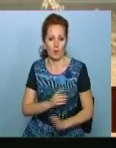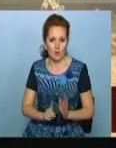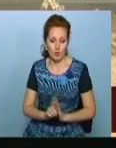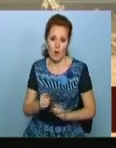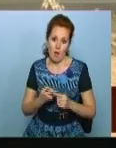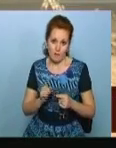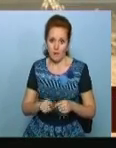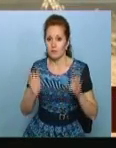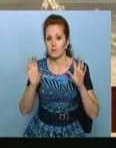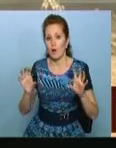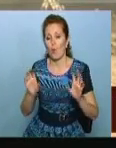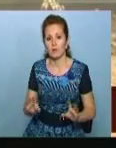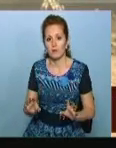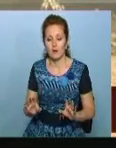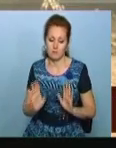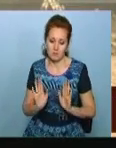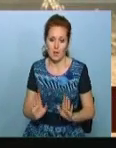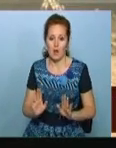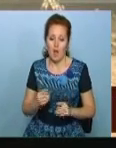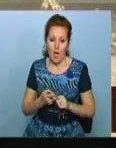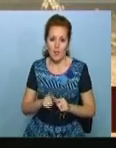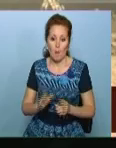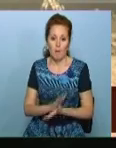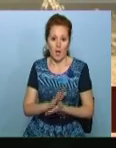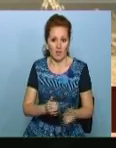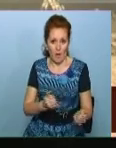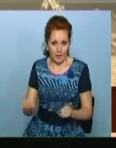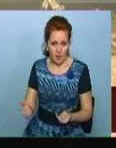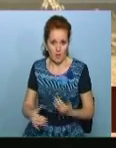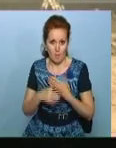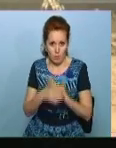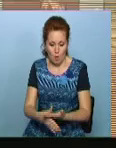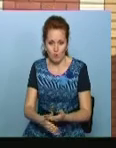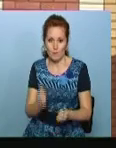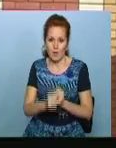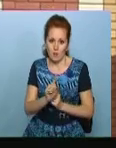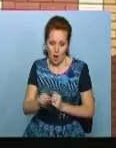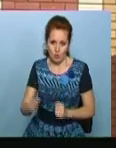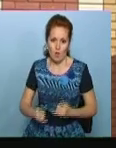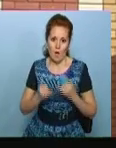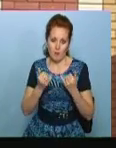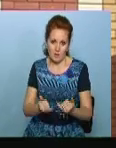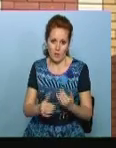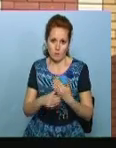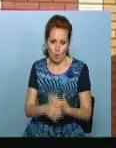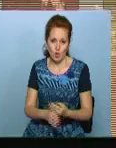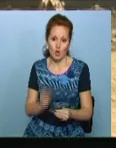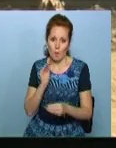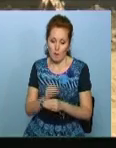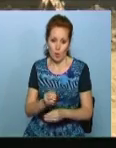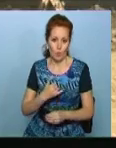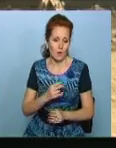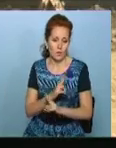законно? Законно, но это благотворительная ведь помощь. То есть каждый оказывает помощь по желанию. Дополнительно у нас никто